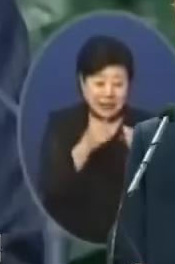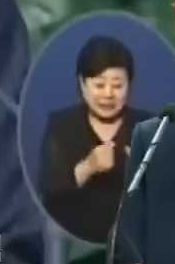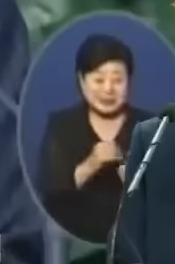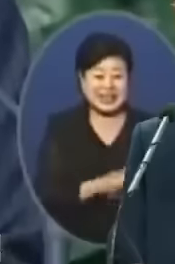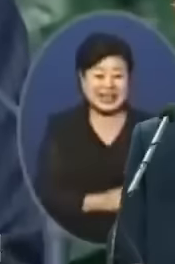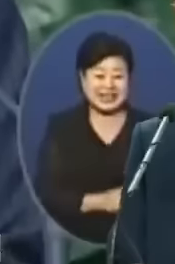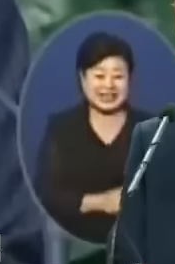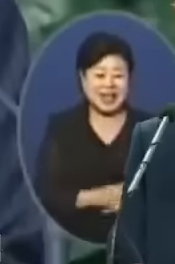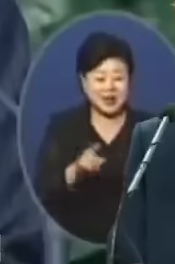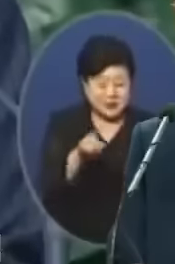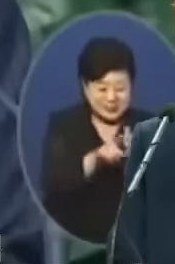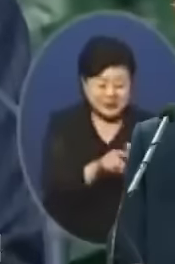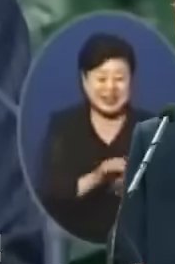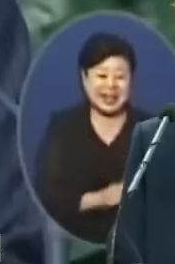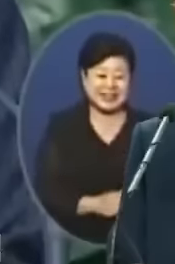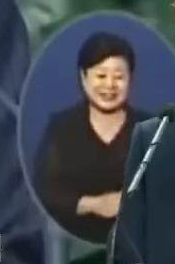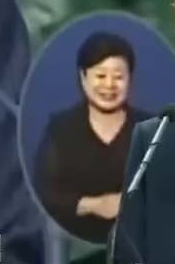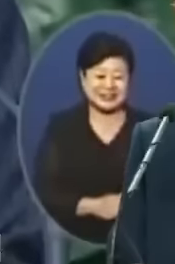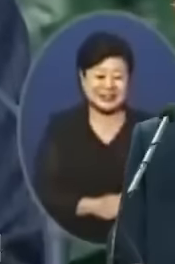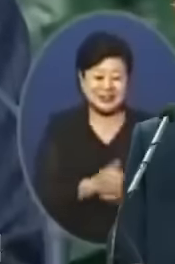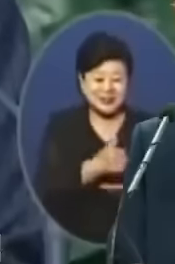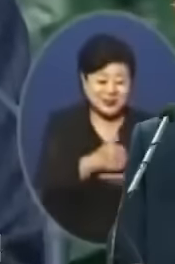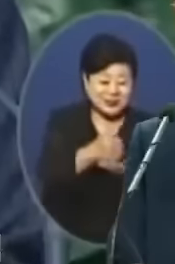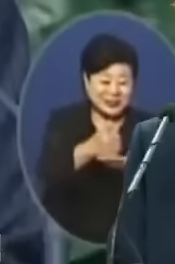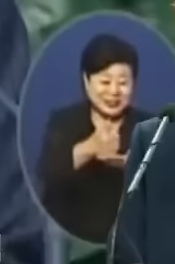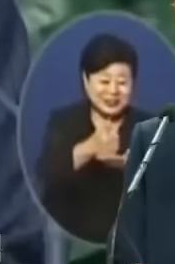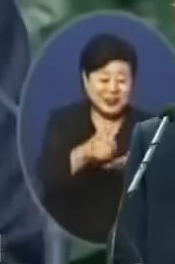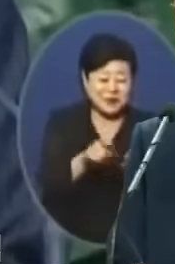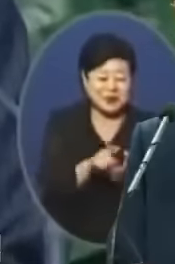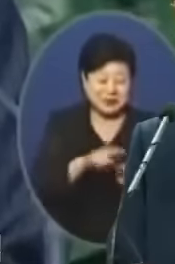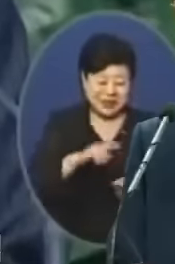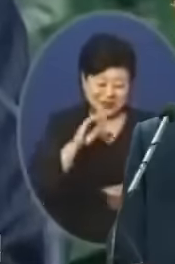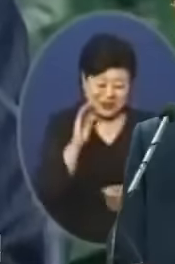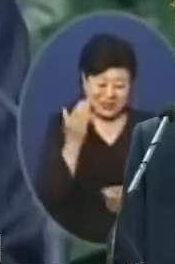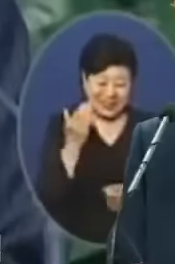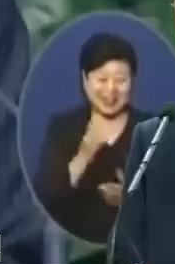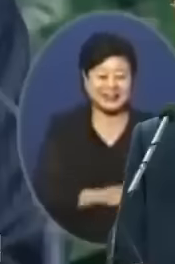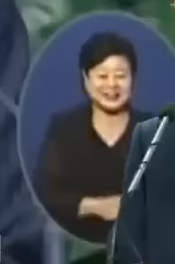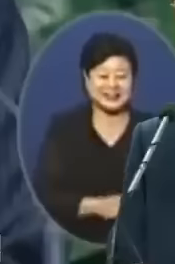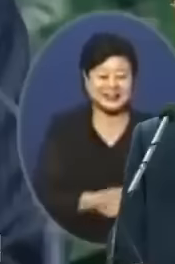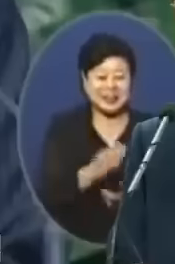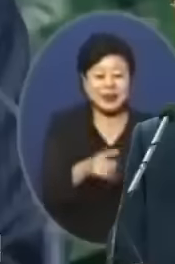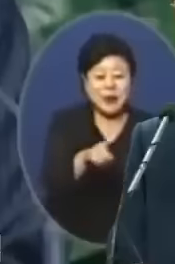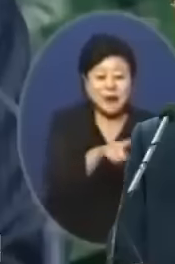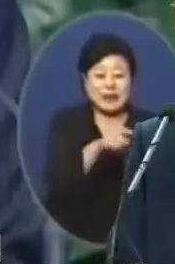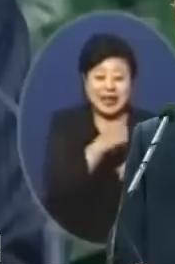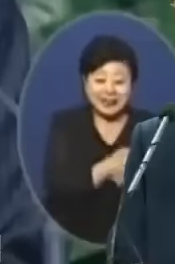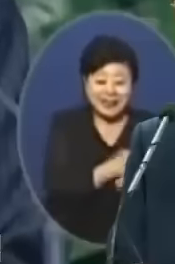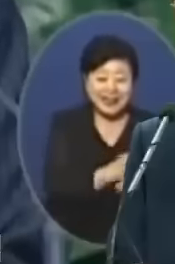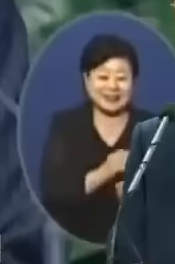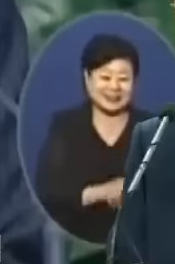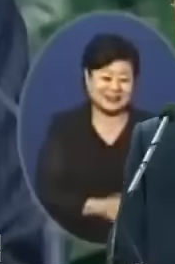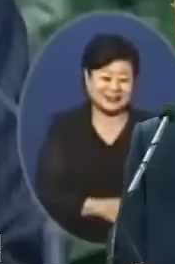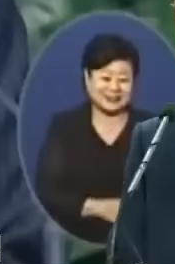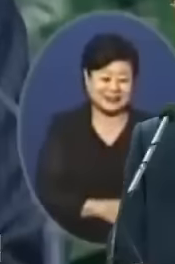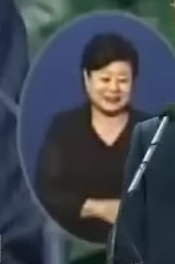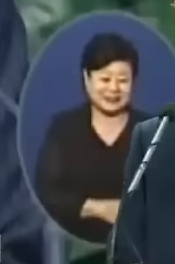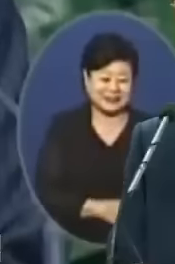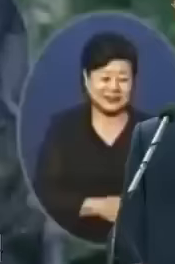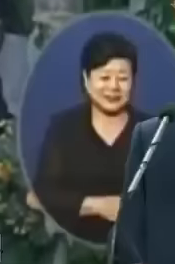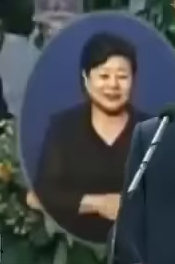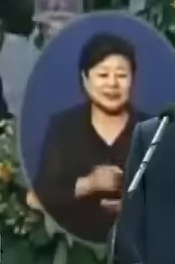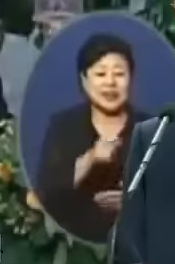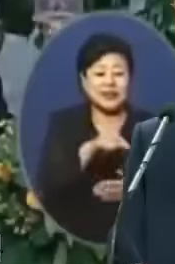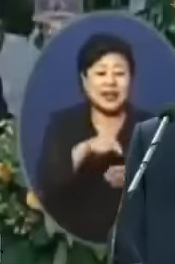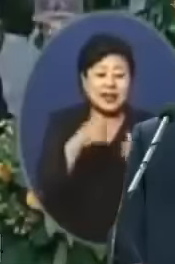계십니다. 믿습니다. 그러면 주님께서 내 믿은 대로 된다. 내가 너와 같이 있다. 너희가 내 안에